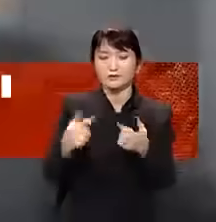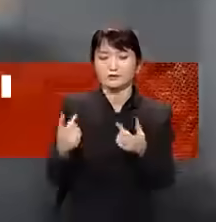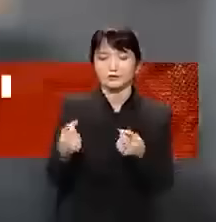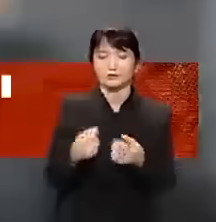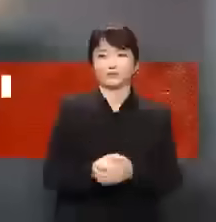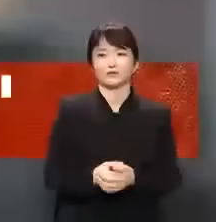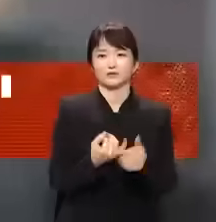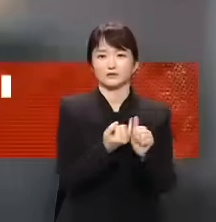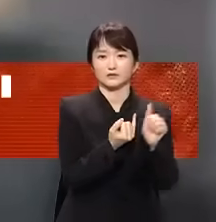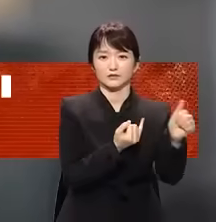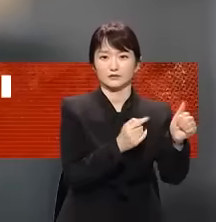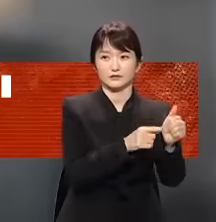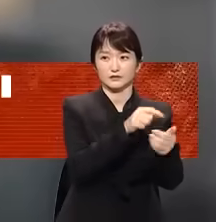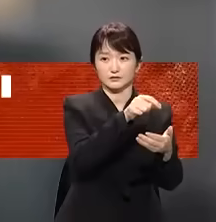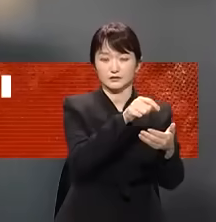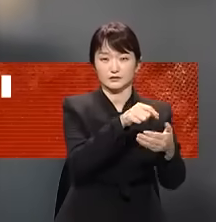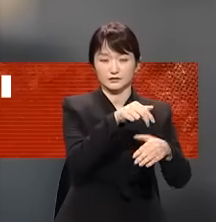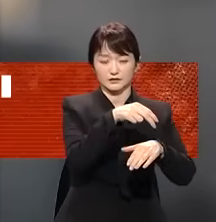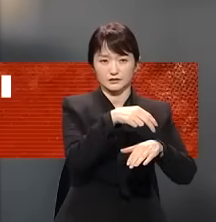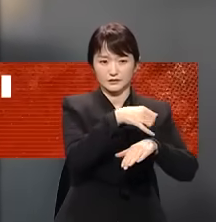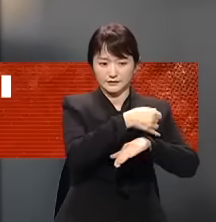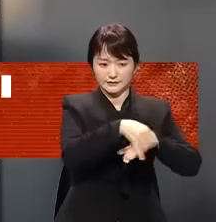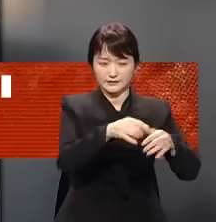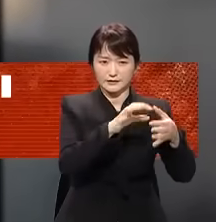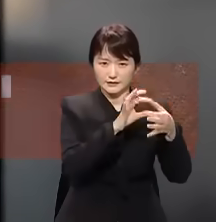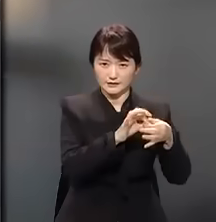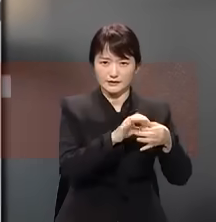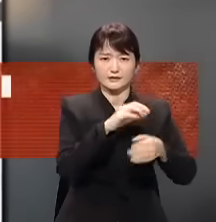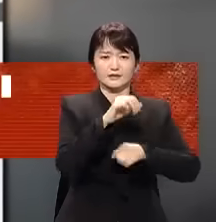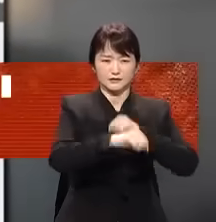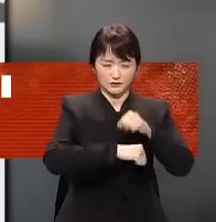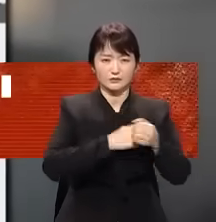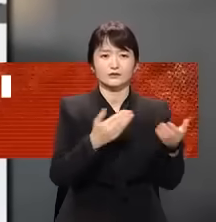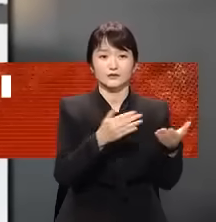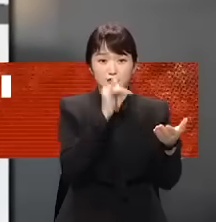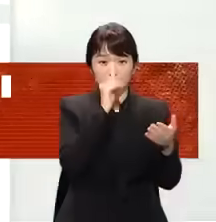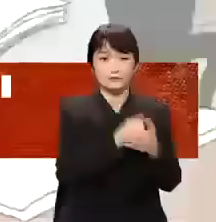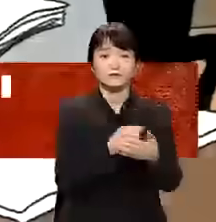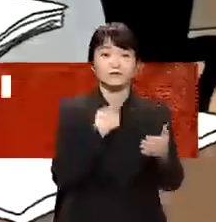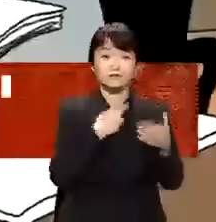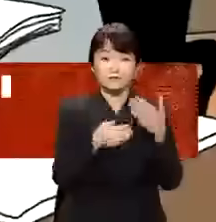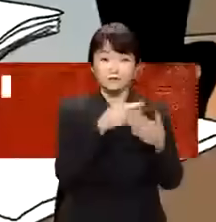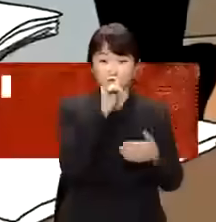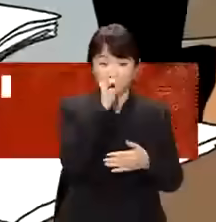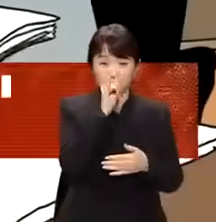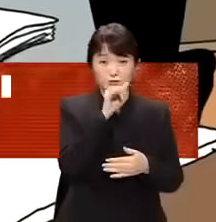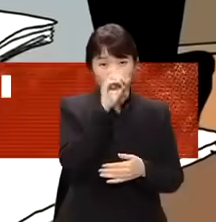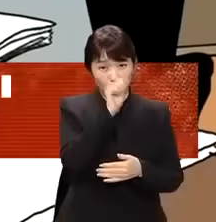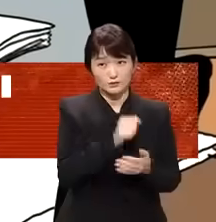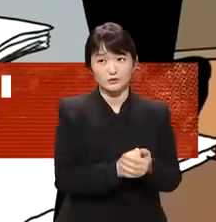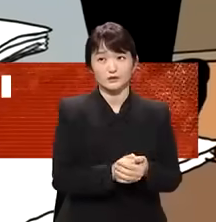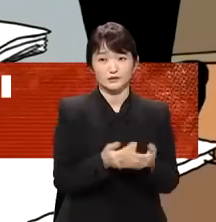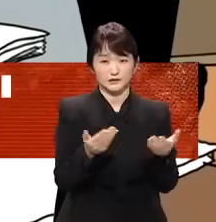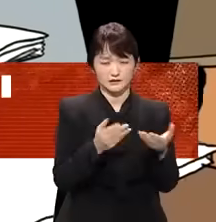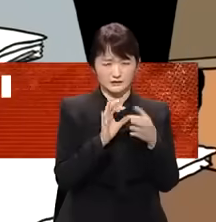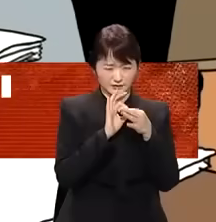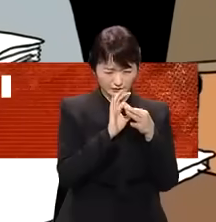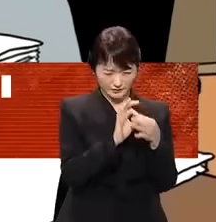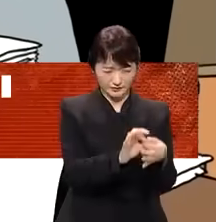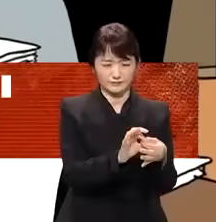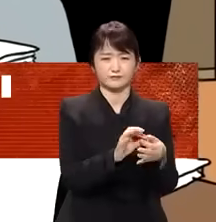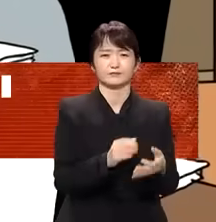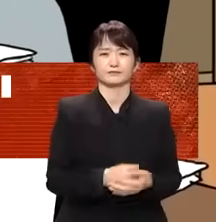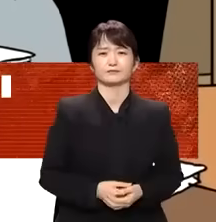홍일점이었던 디자인 관련 프리랜서로 일을 하고 있습니다 그런데 나름 뭐 경력도 있고 평판도 좋아서 일은 끊기지 않고 계속 들어오는